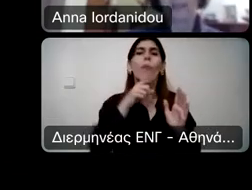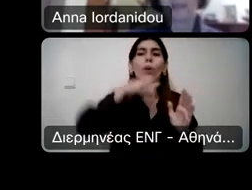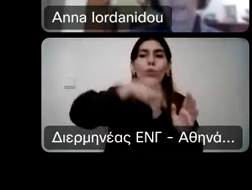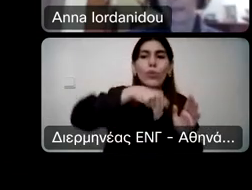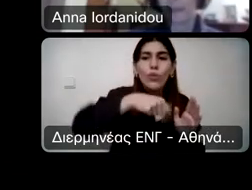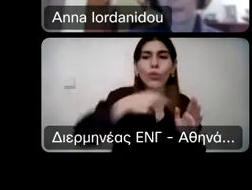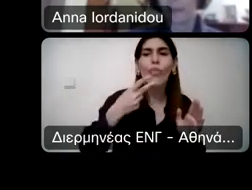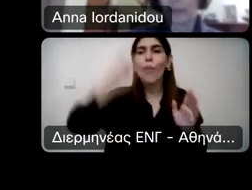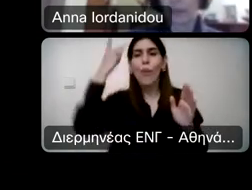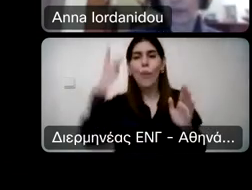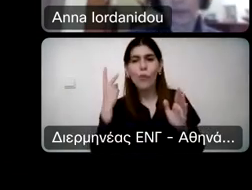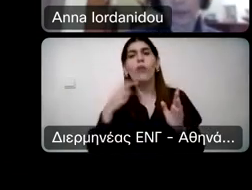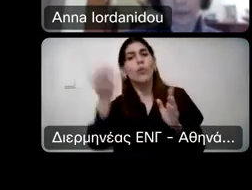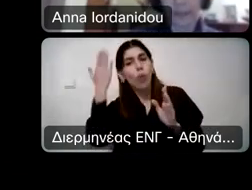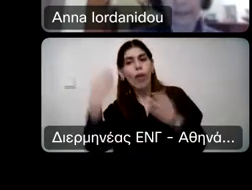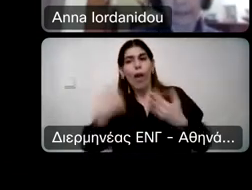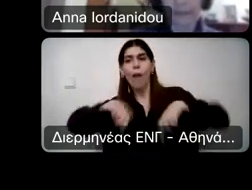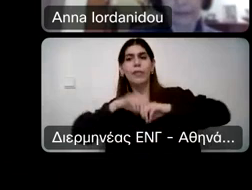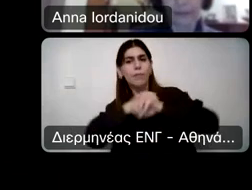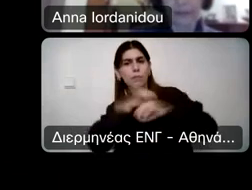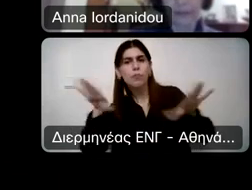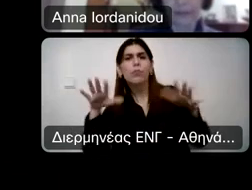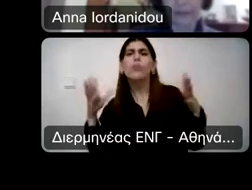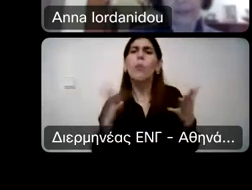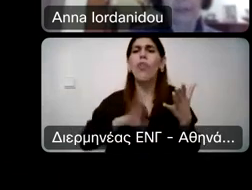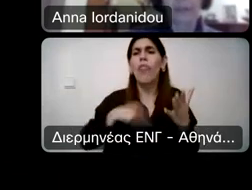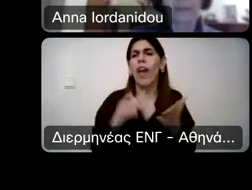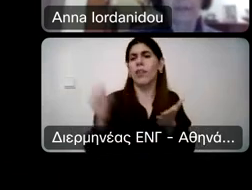αναφέρομαι πιο διεξοδικά σε αυτήν.